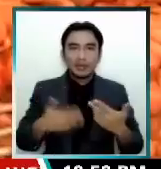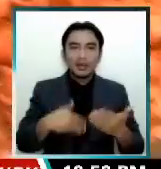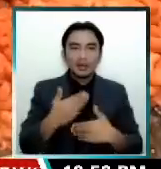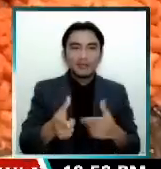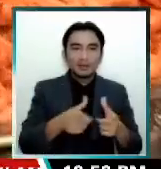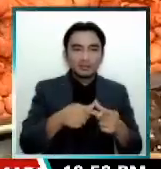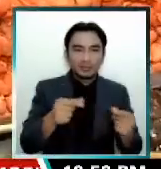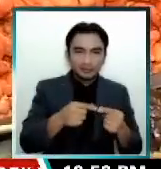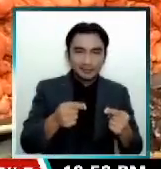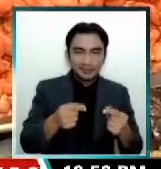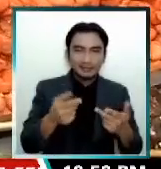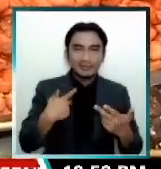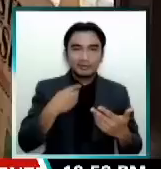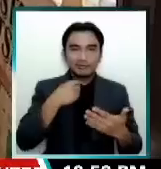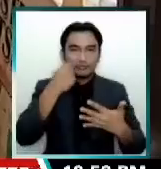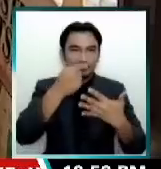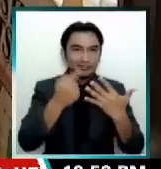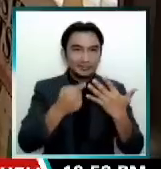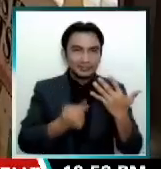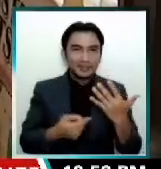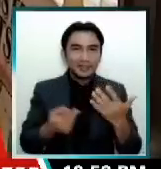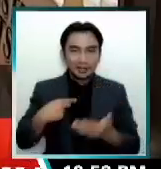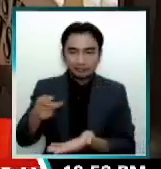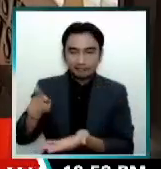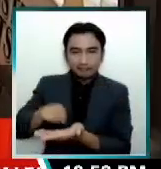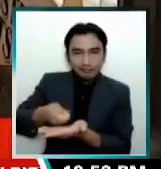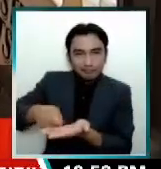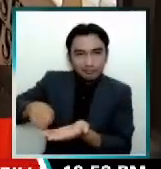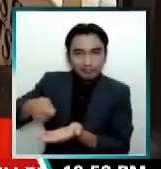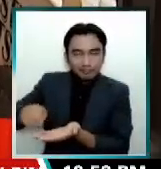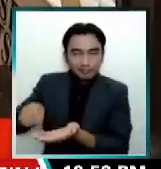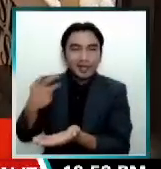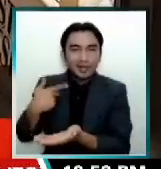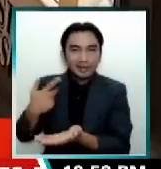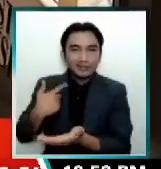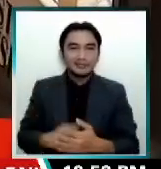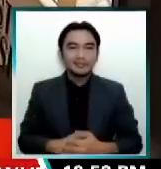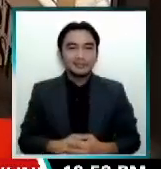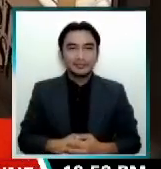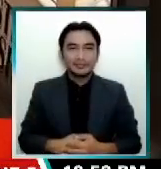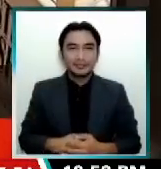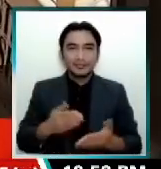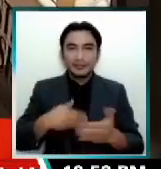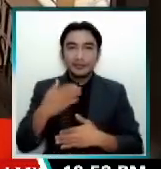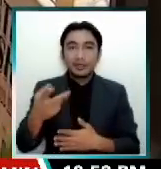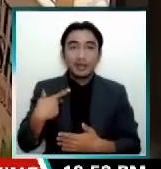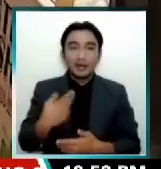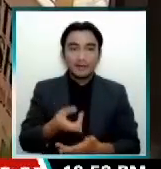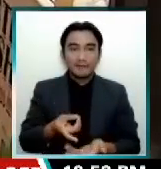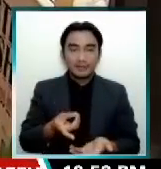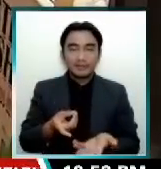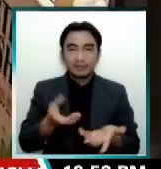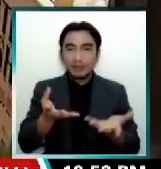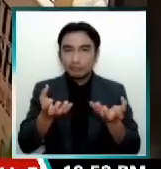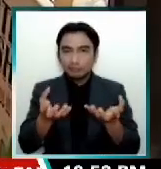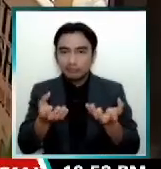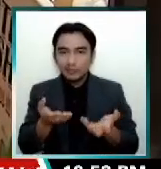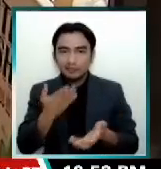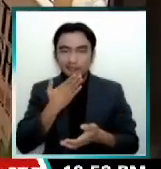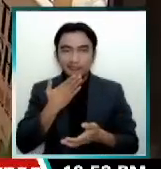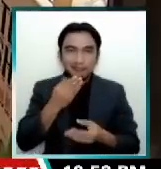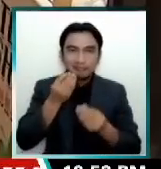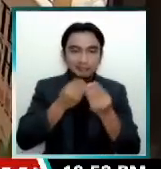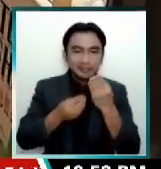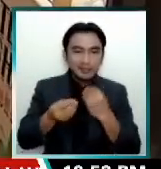at Pinoy street food ihaw-ihaw. At ngayon itong dessert naman ang ating susubukan, itong ice cream overload na overload talaga ng